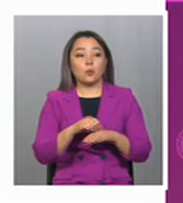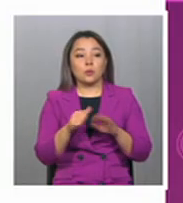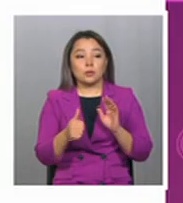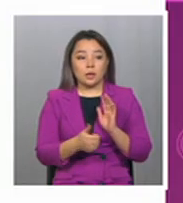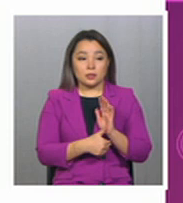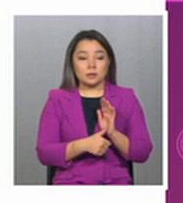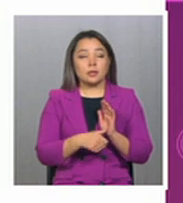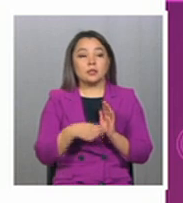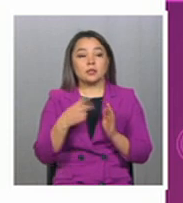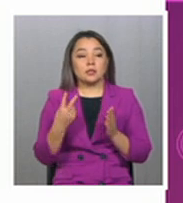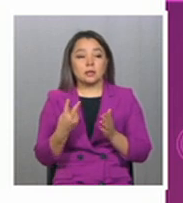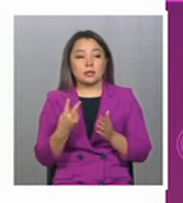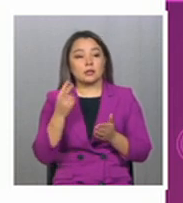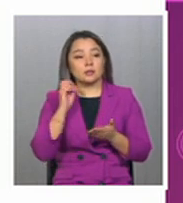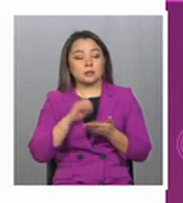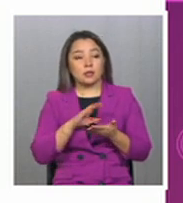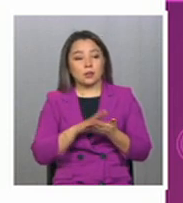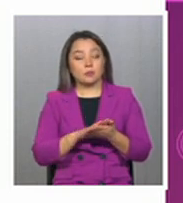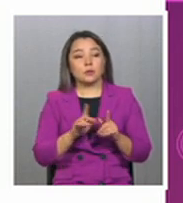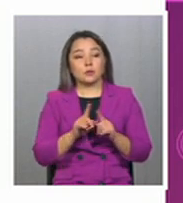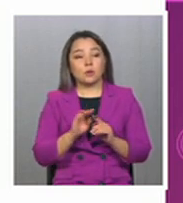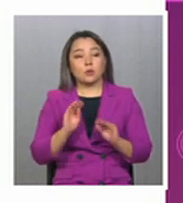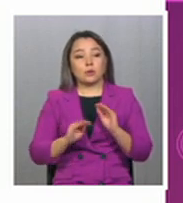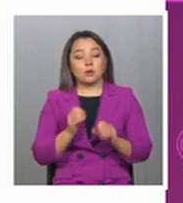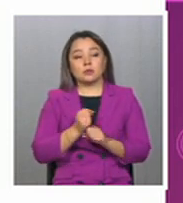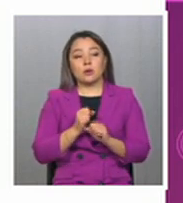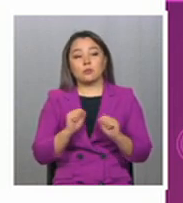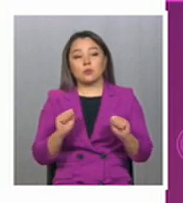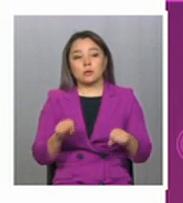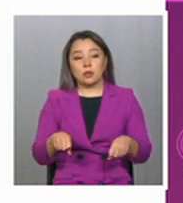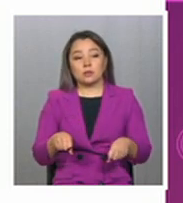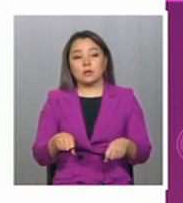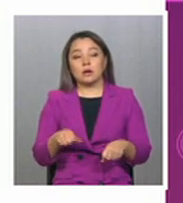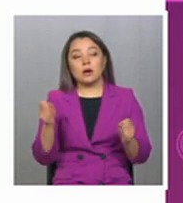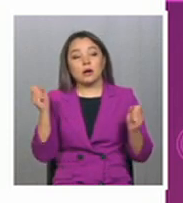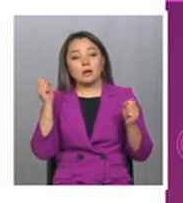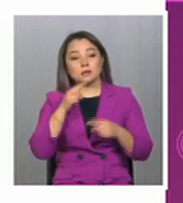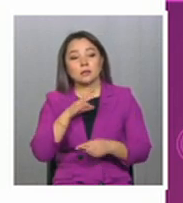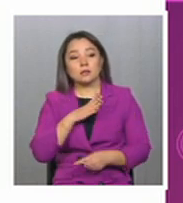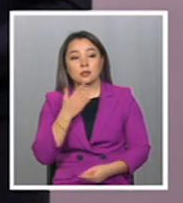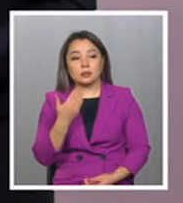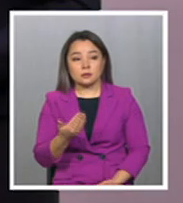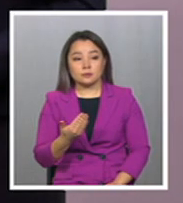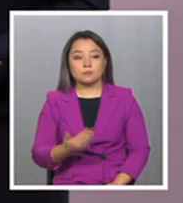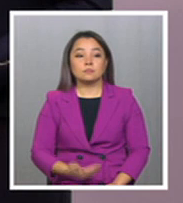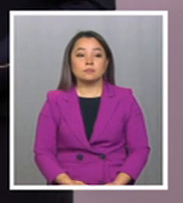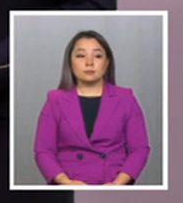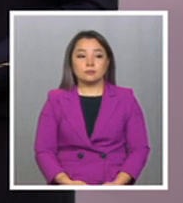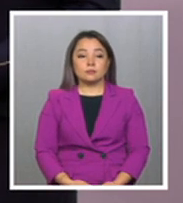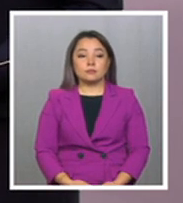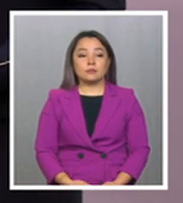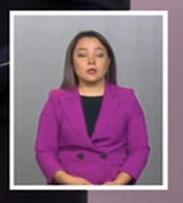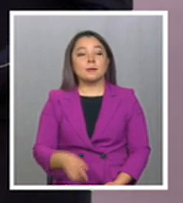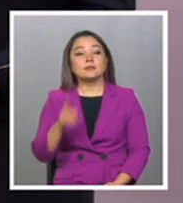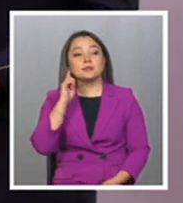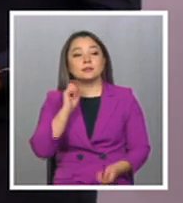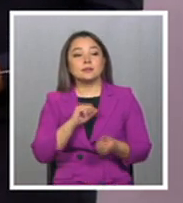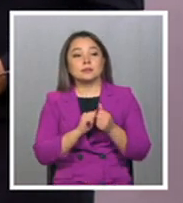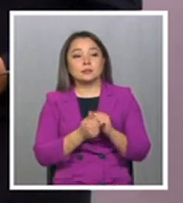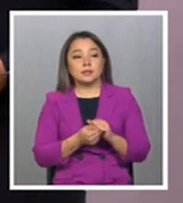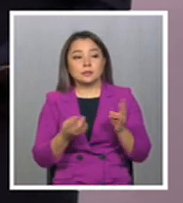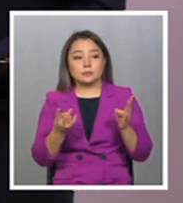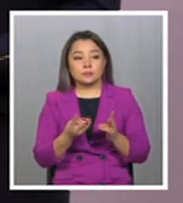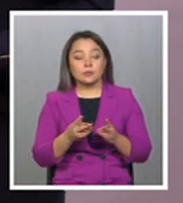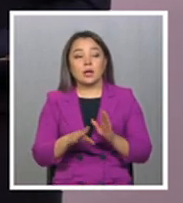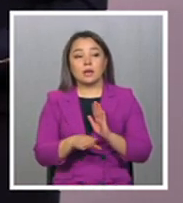16 екі таңбалы сан құрастыруға болатынын анықтадыңдар. Есте сақтаңдар.